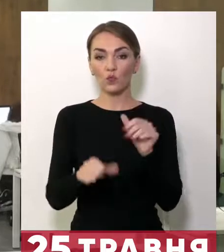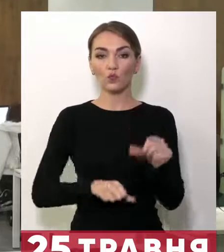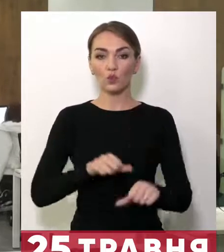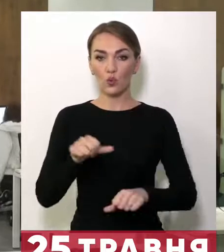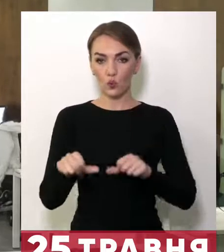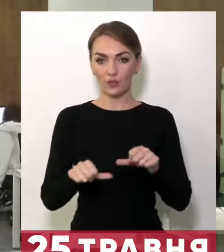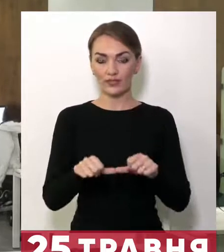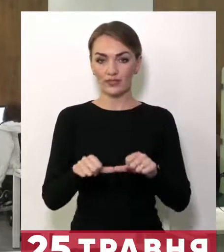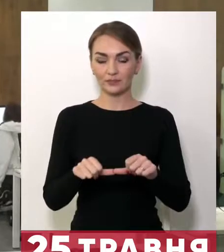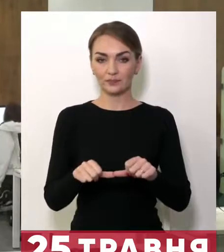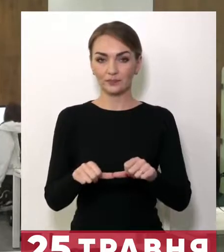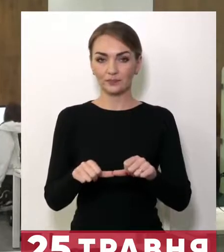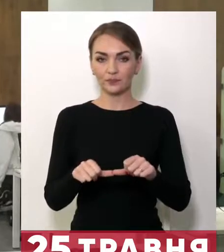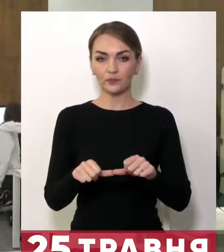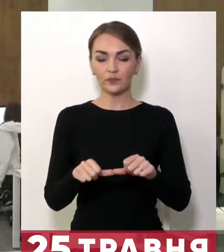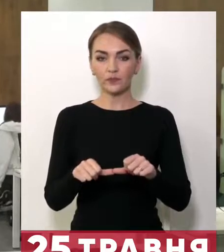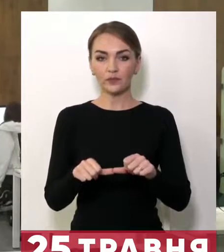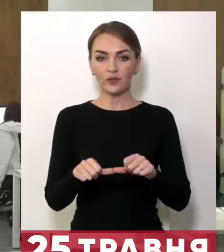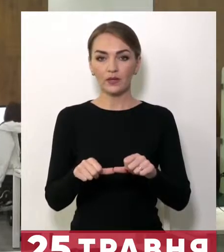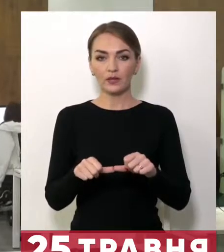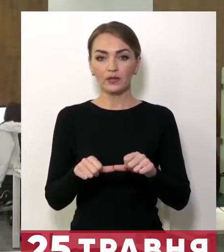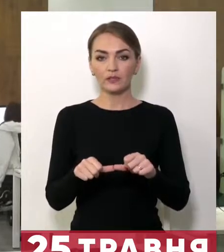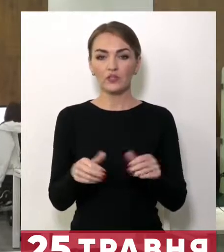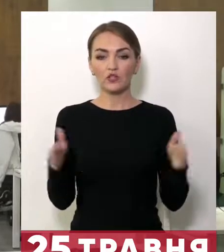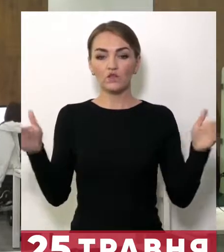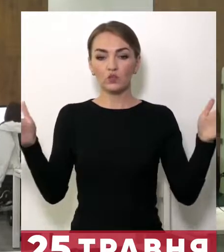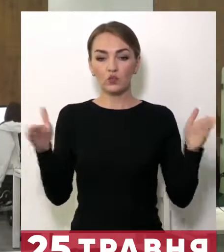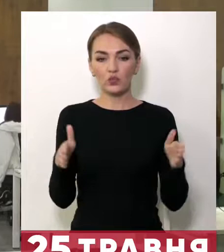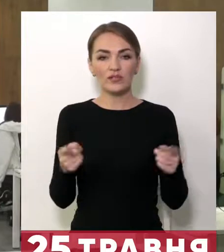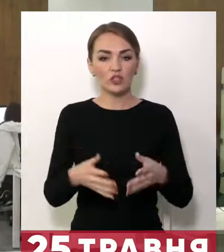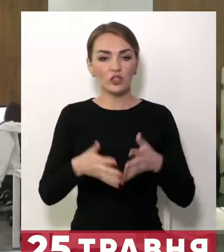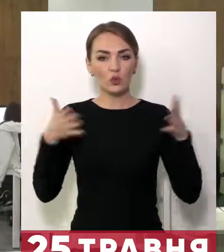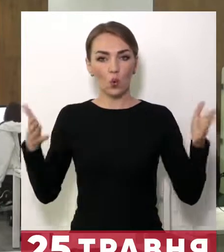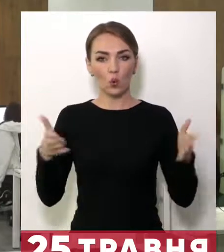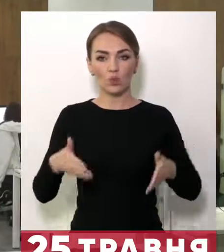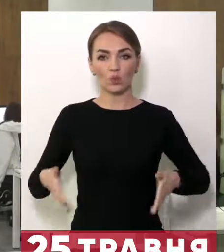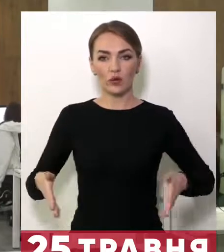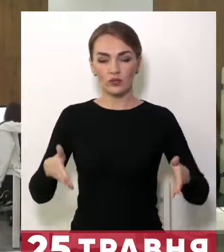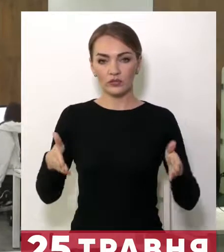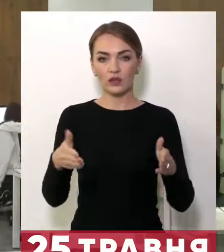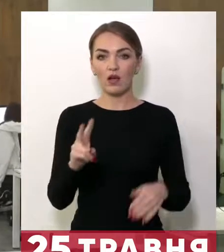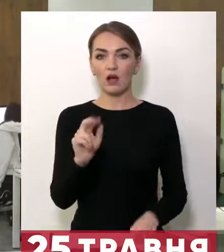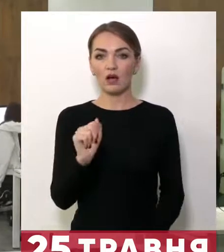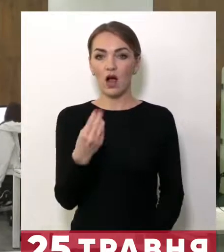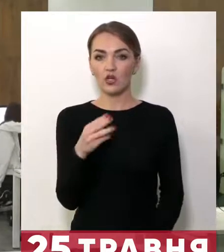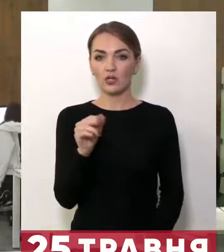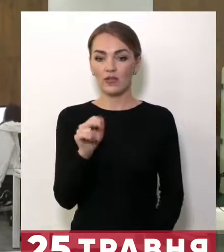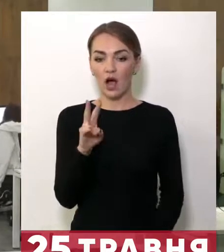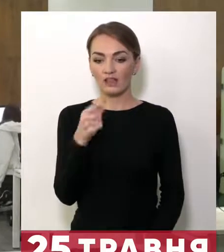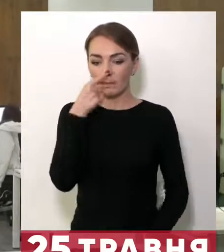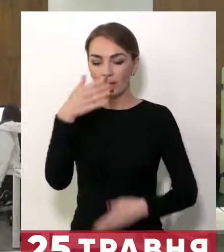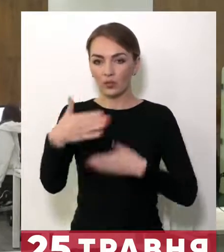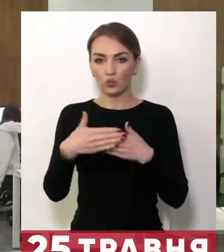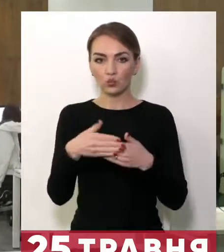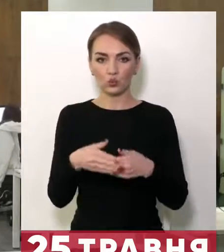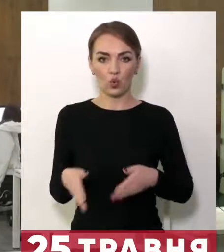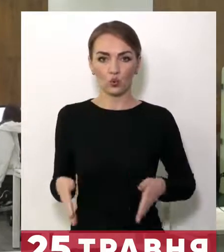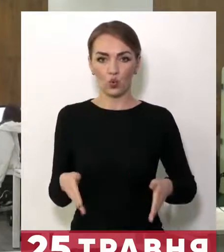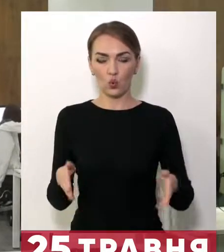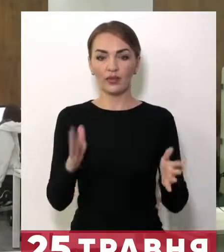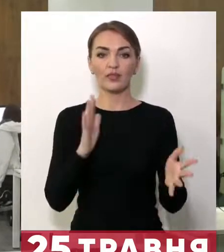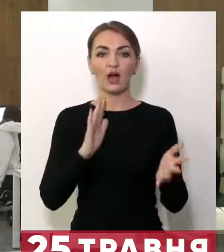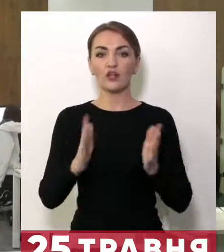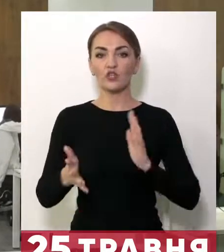1998 році, звузили широку бульварну частину вулиці, і каштани опинились в притул до дороги.